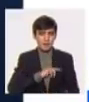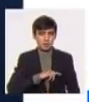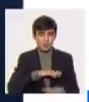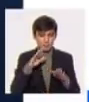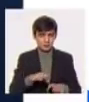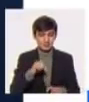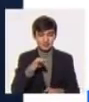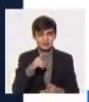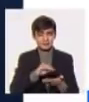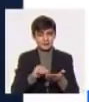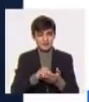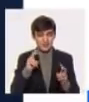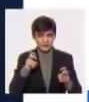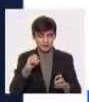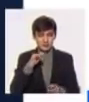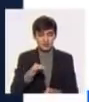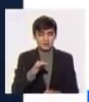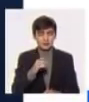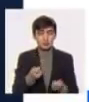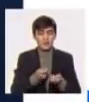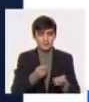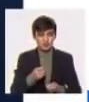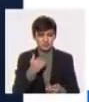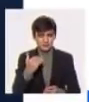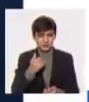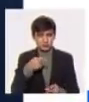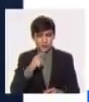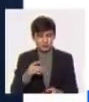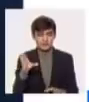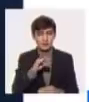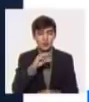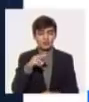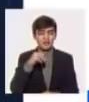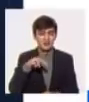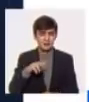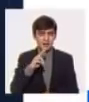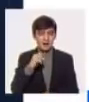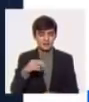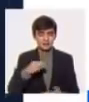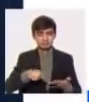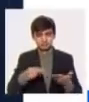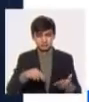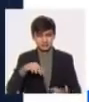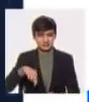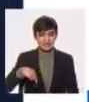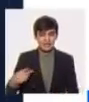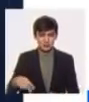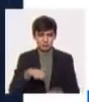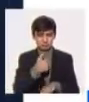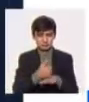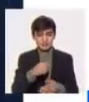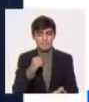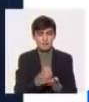быть указаны названия организации, контакты руководителя и сотрудника отдела кадров, а также должны быть подпись генерального директора и